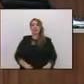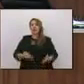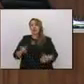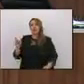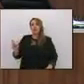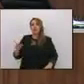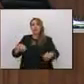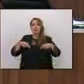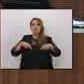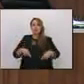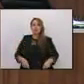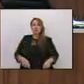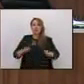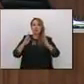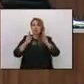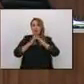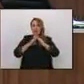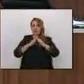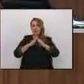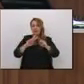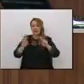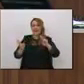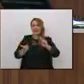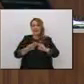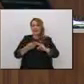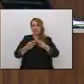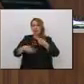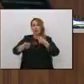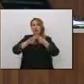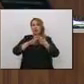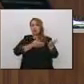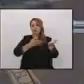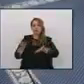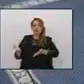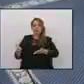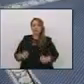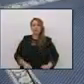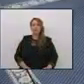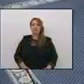الكلمة الآن إلى السيد وزير السكن والعمران والمدينة ليجيب عن السؤال فليتفضل.